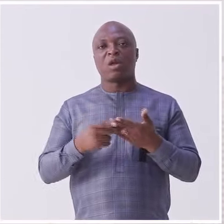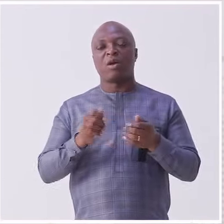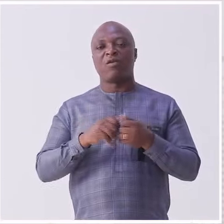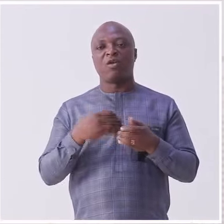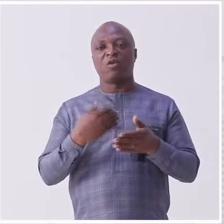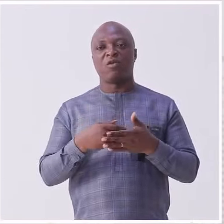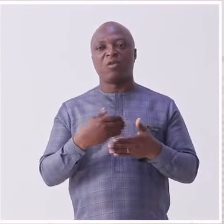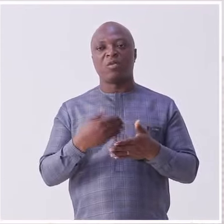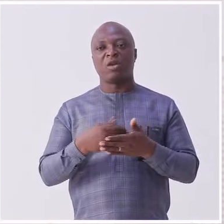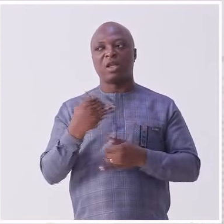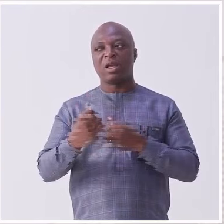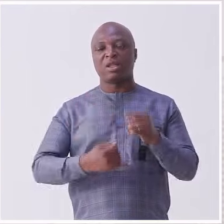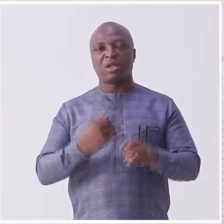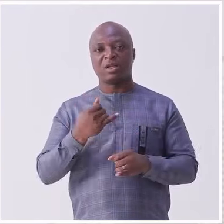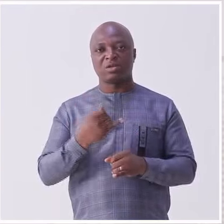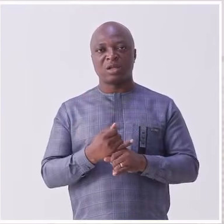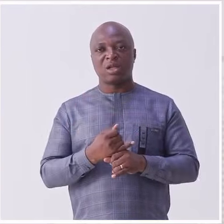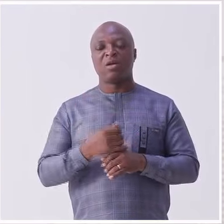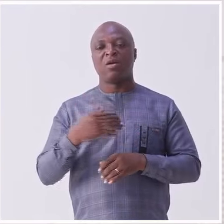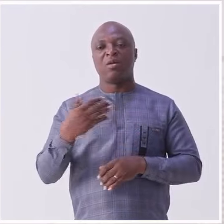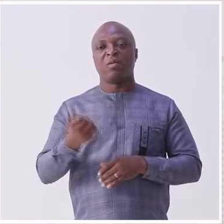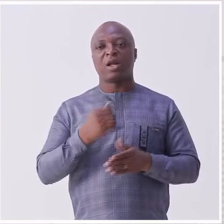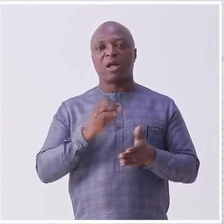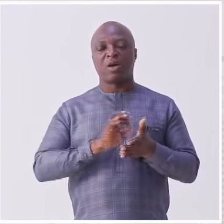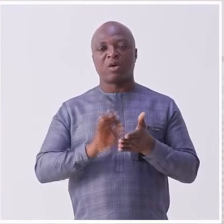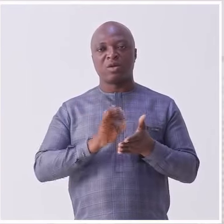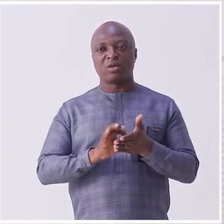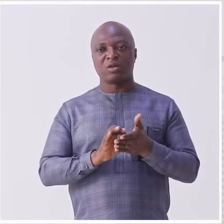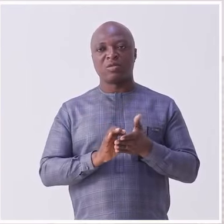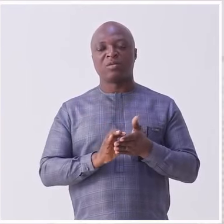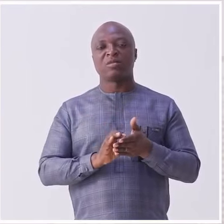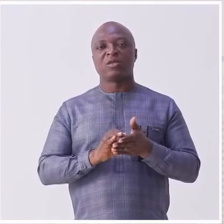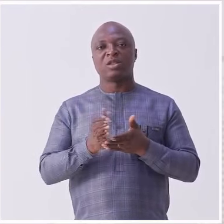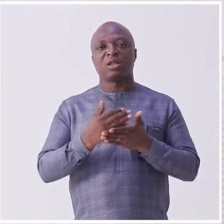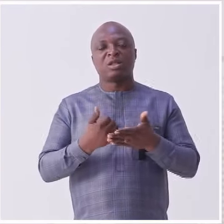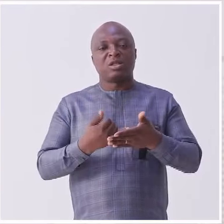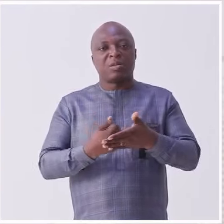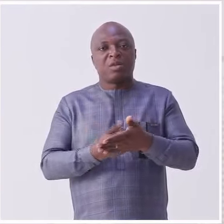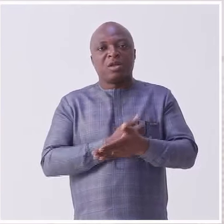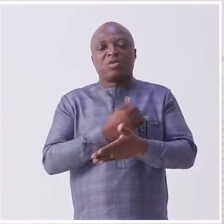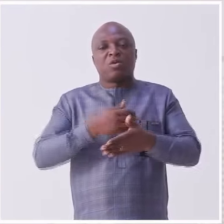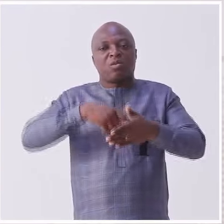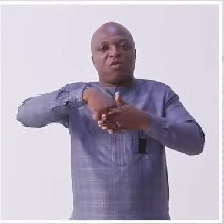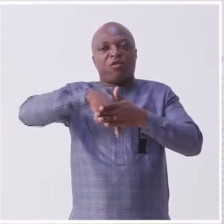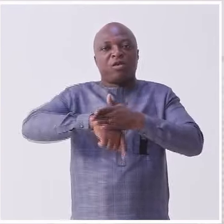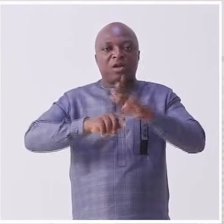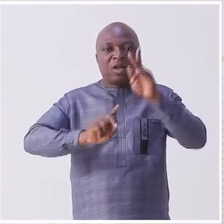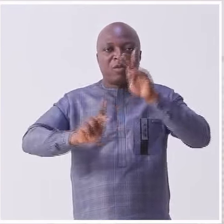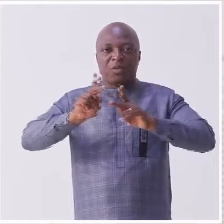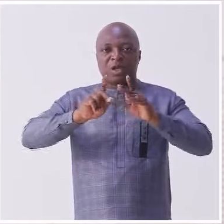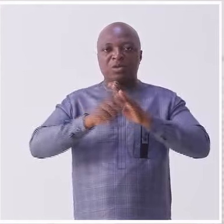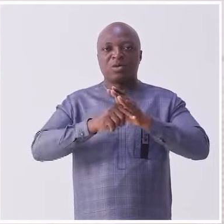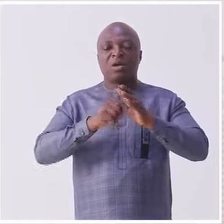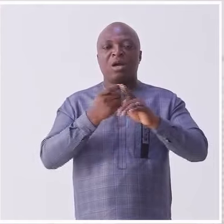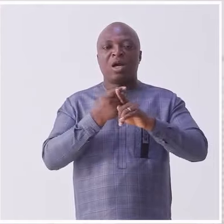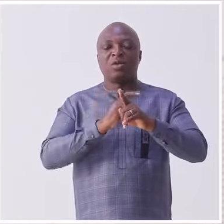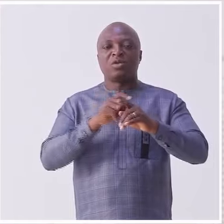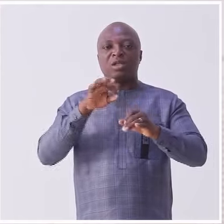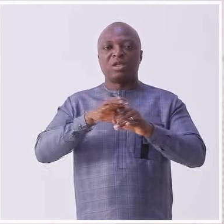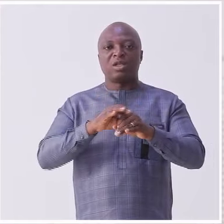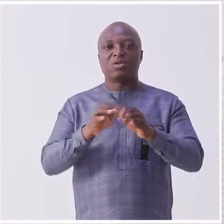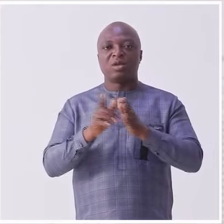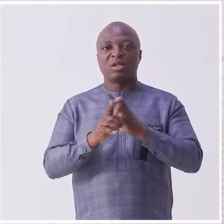Fonds monétaire international prendra en compte les aspirations profondes des populations à l'issue des